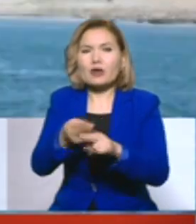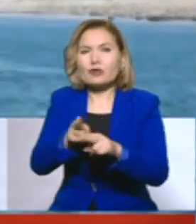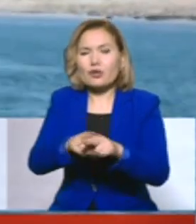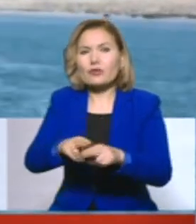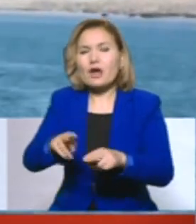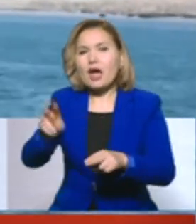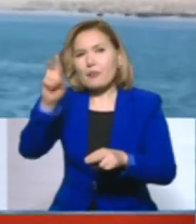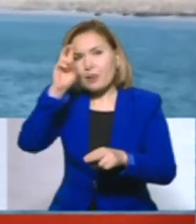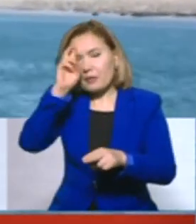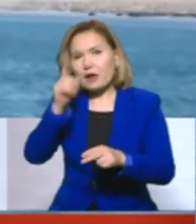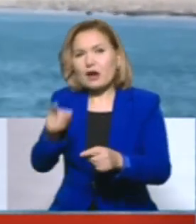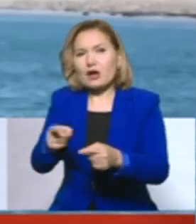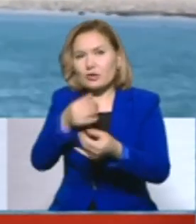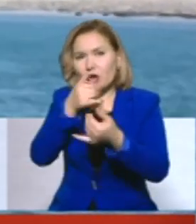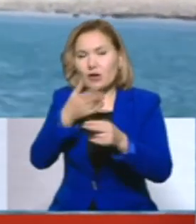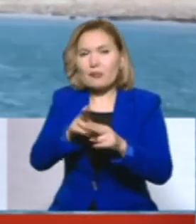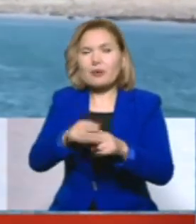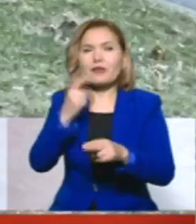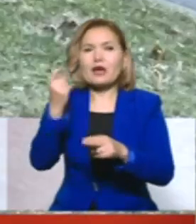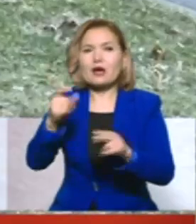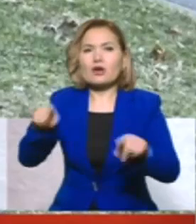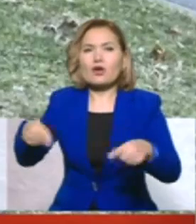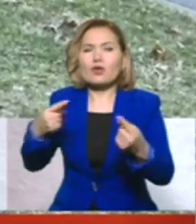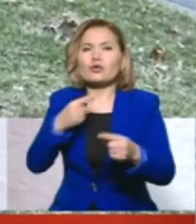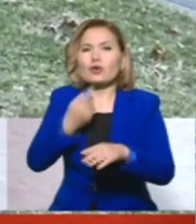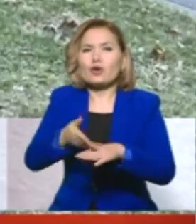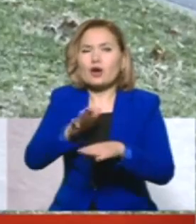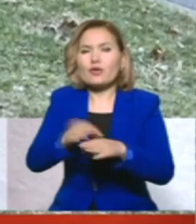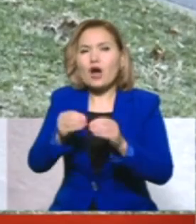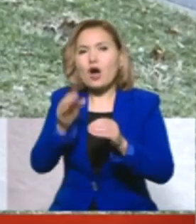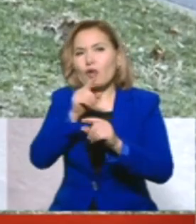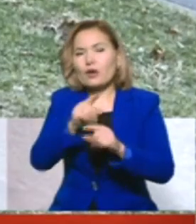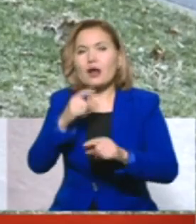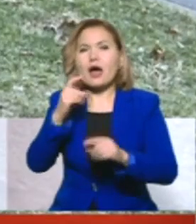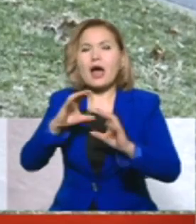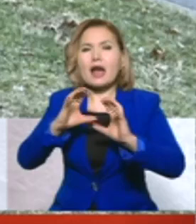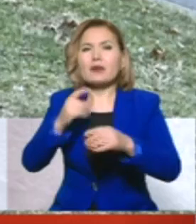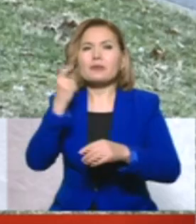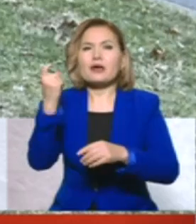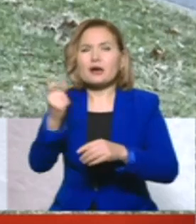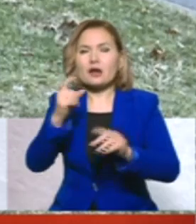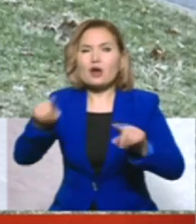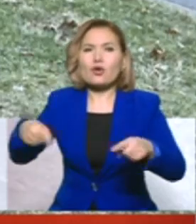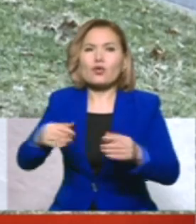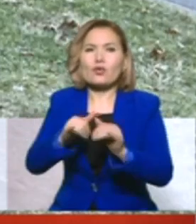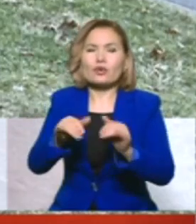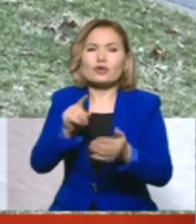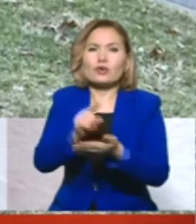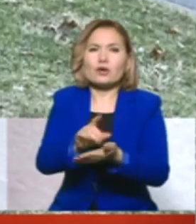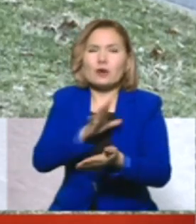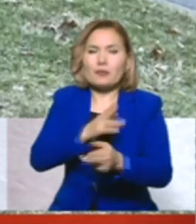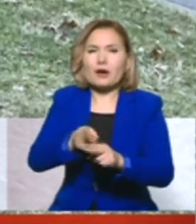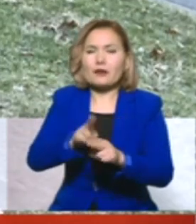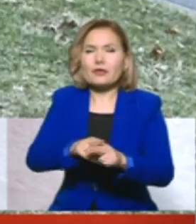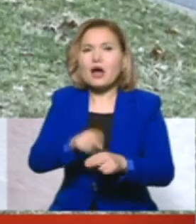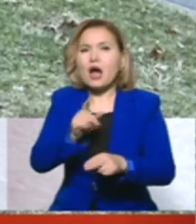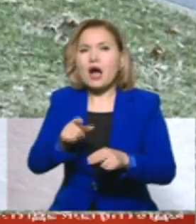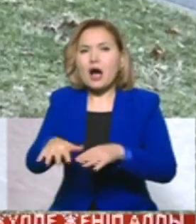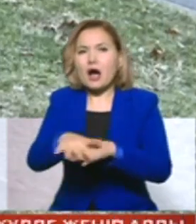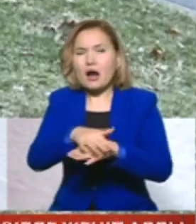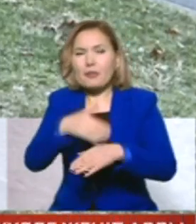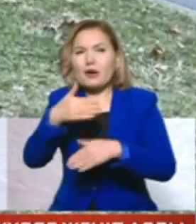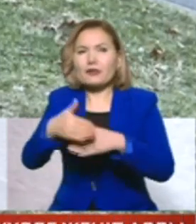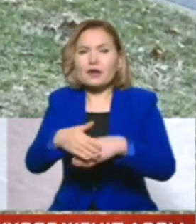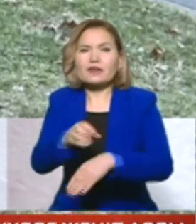үшін өз экономикасын жандандыру қиын болмақ. Бұл 10 жылдық әлемдік экономика үшін жаңғыру кезеңі болуы тиіс еді. Адамзат алдында кедейлікті